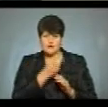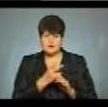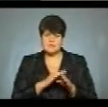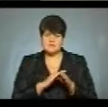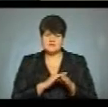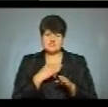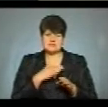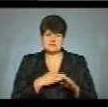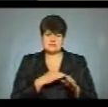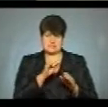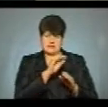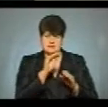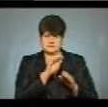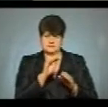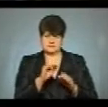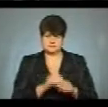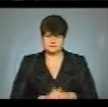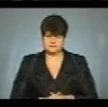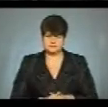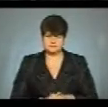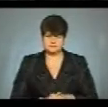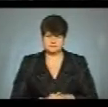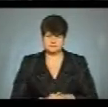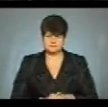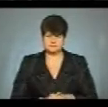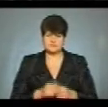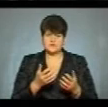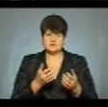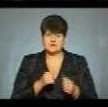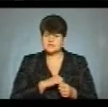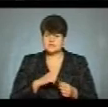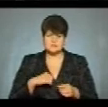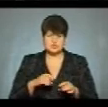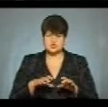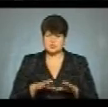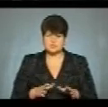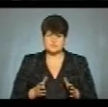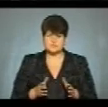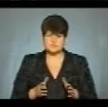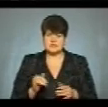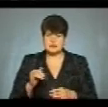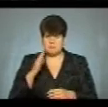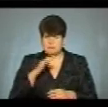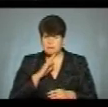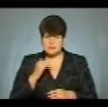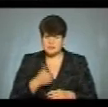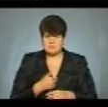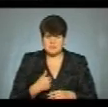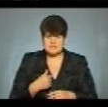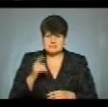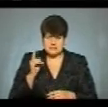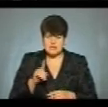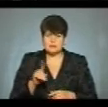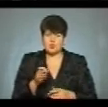прізвище сина на гранітній плиті в пантеоні. Він прийняв самостійне рішення, і батьки, ми узнали